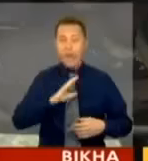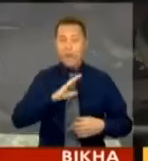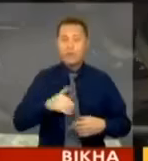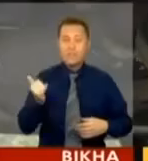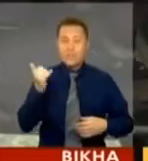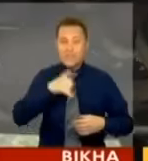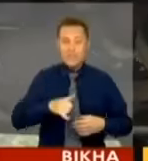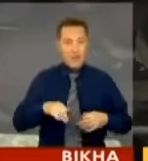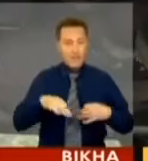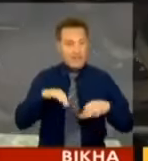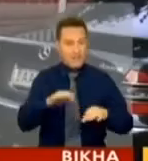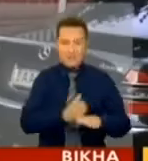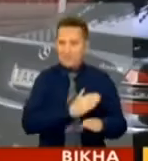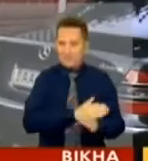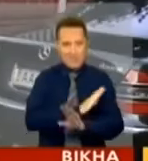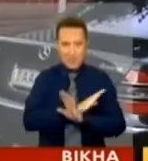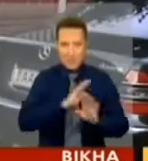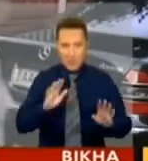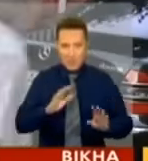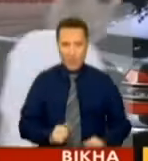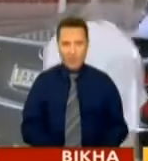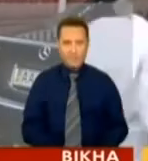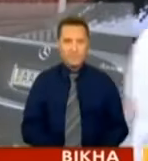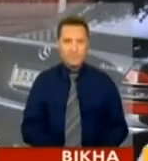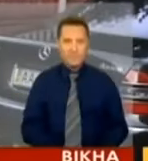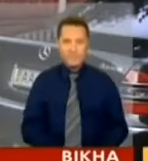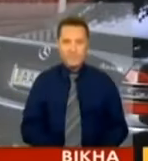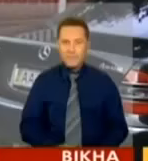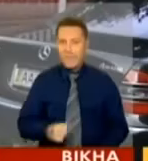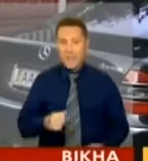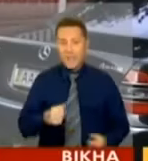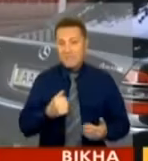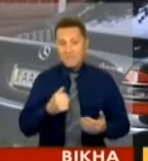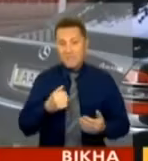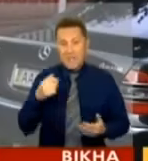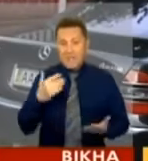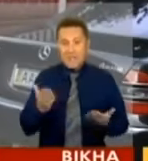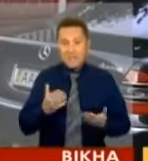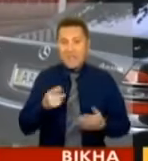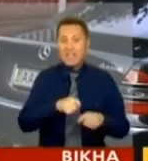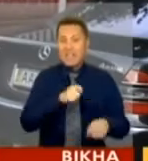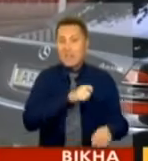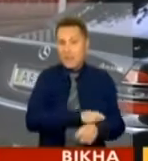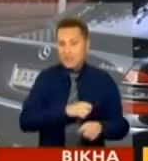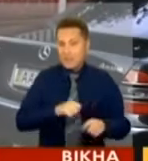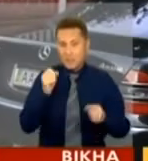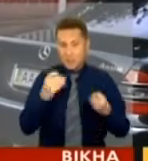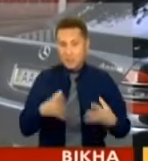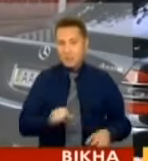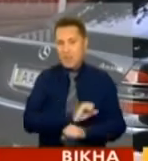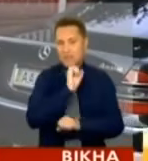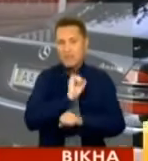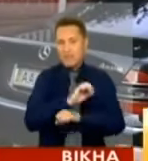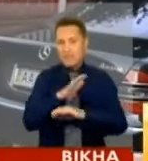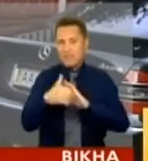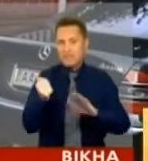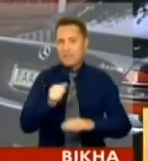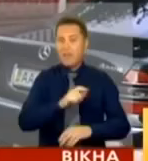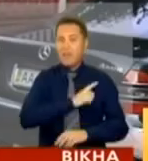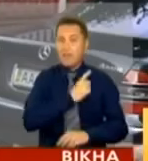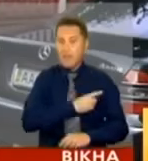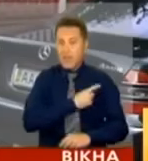їздив недовго. Виїжджаю, буквально проїхав там 500 тисяч метрів, у мене машина просто остановилась. Визвав